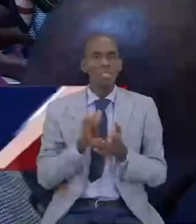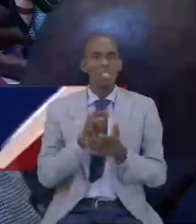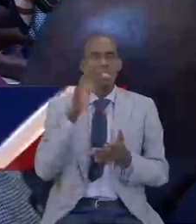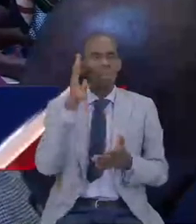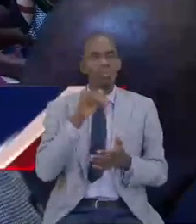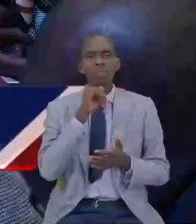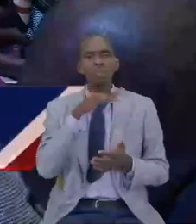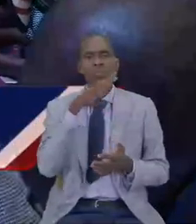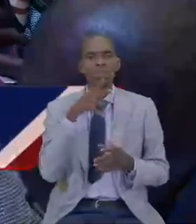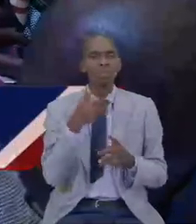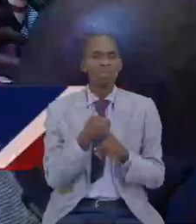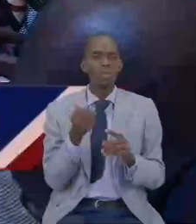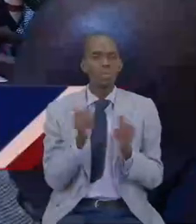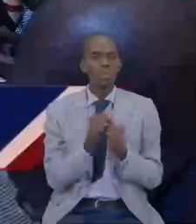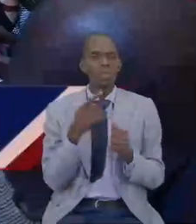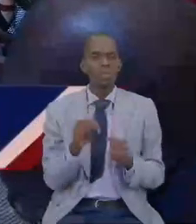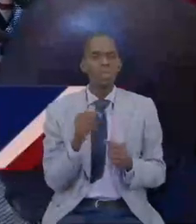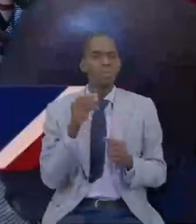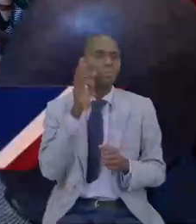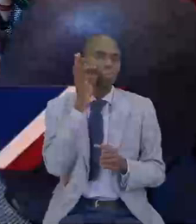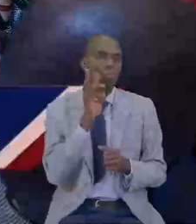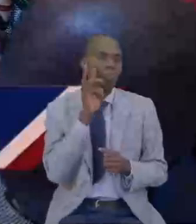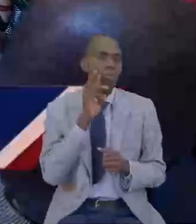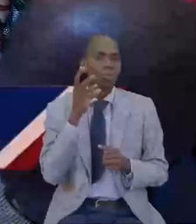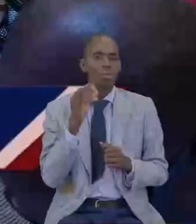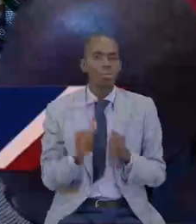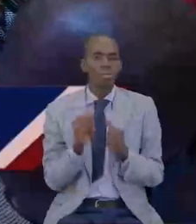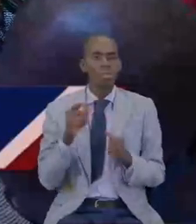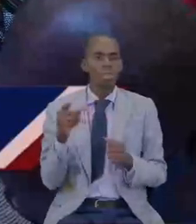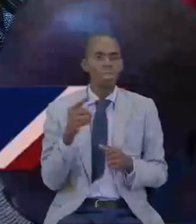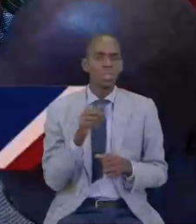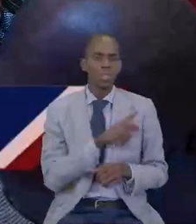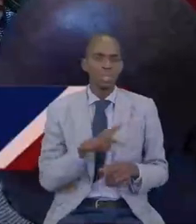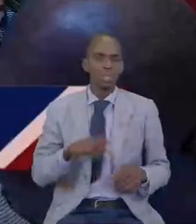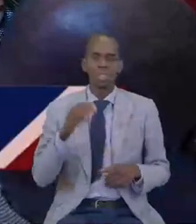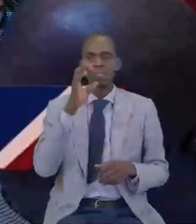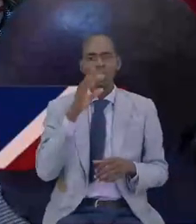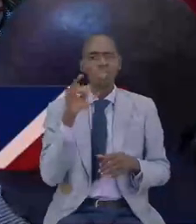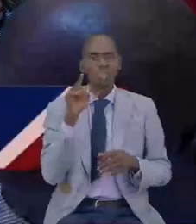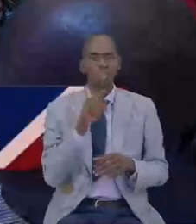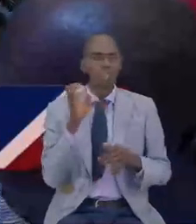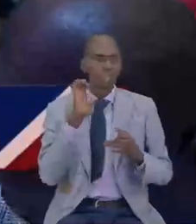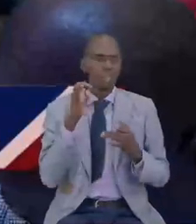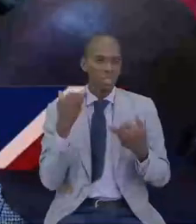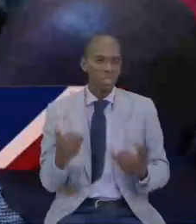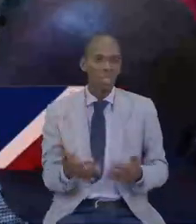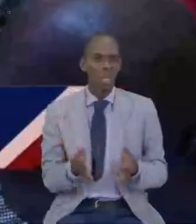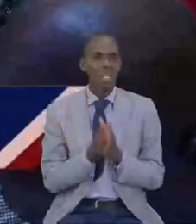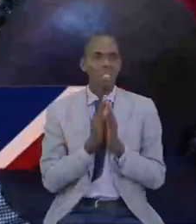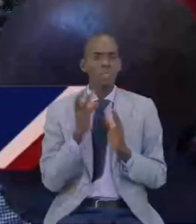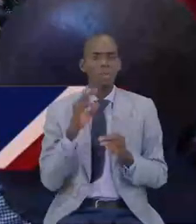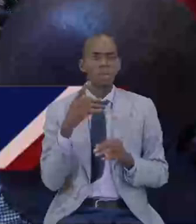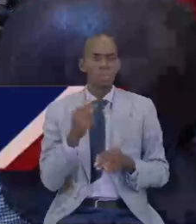et par le vin dont le roi buvait. Et il pria le chef des eunuques de ne pas